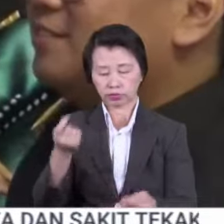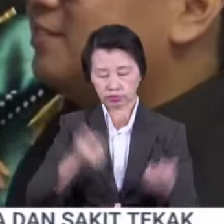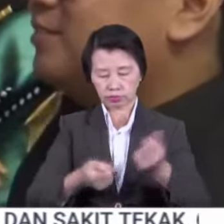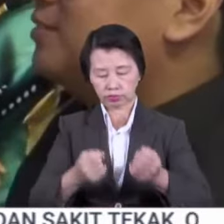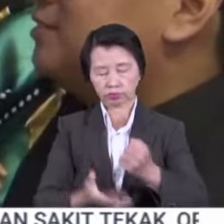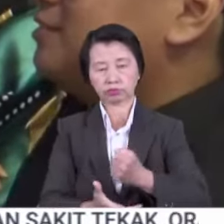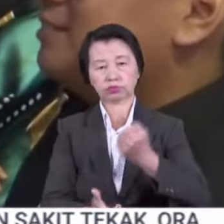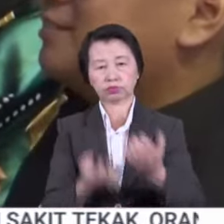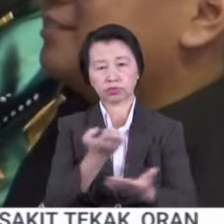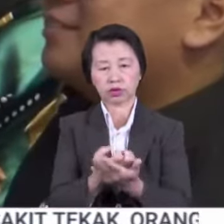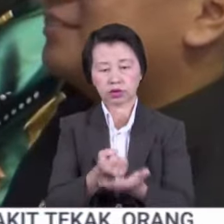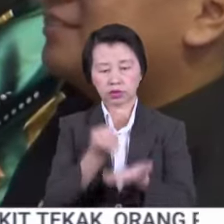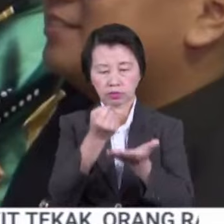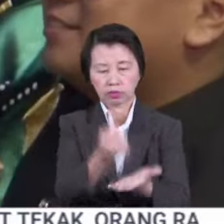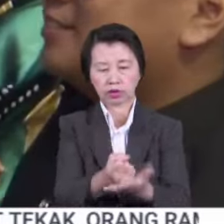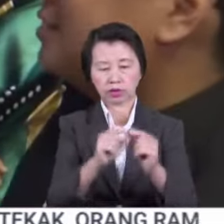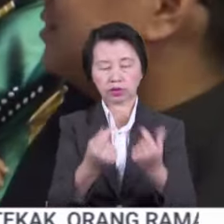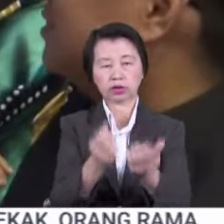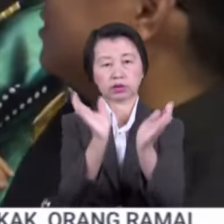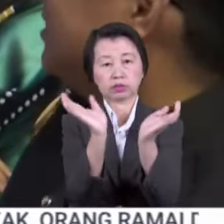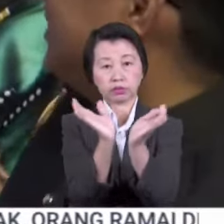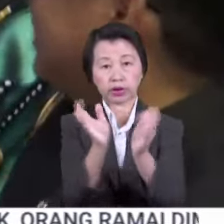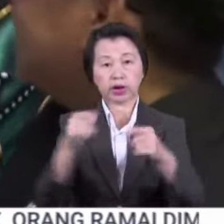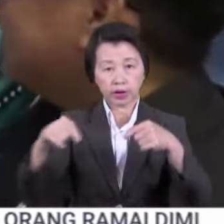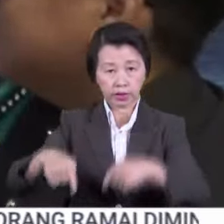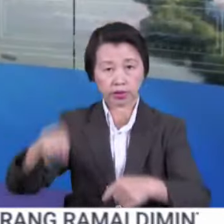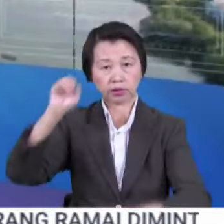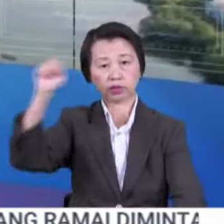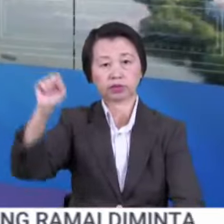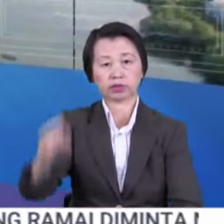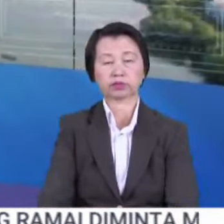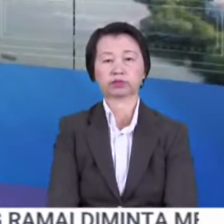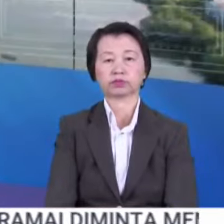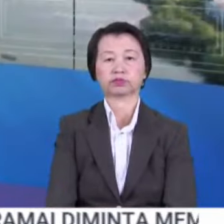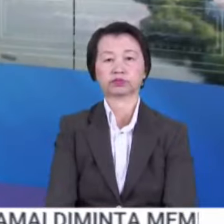ekonomi dan membantu masyarakat Brunei di negeri ini